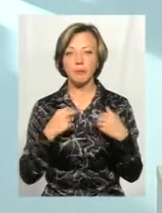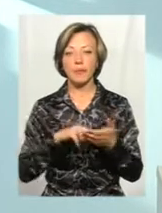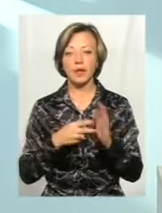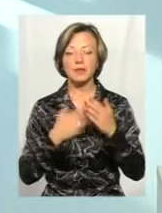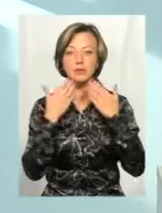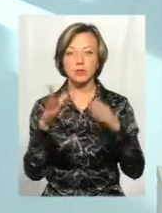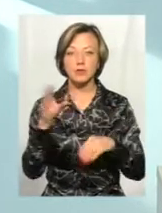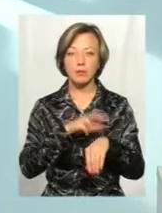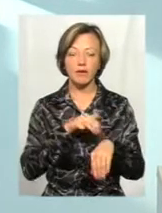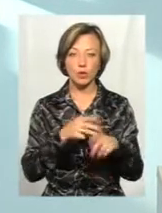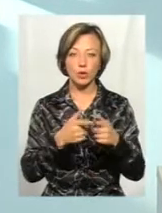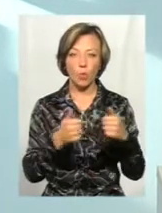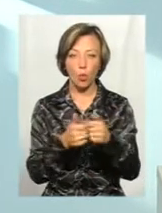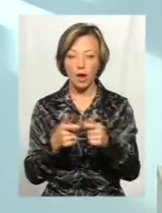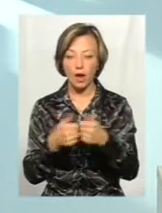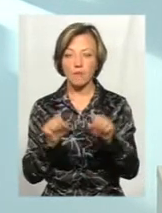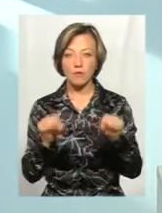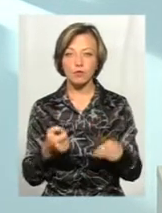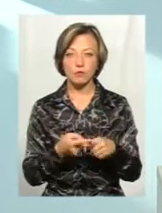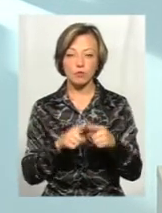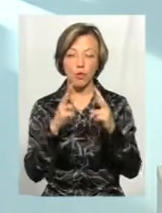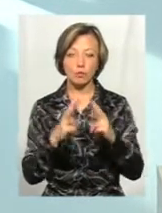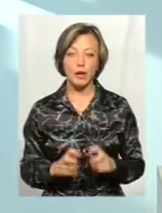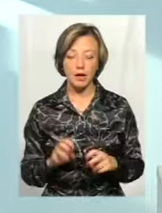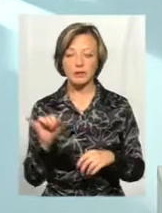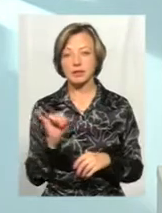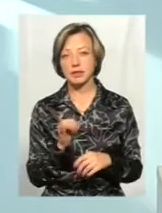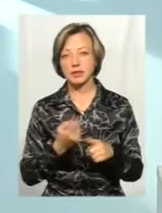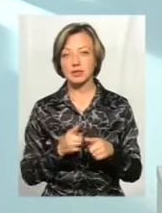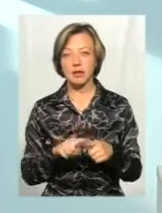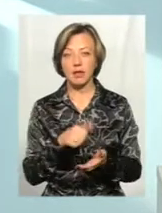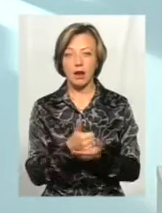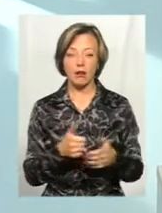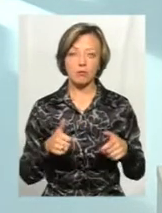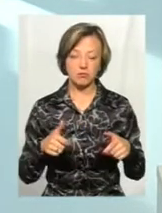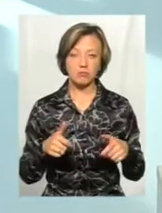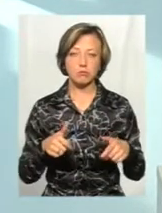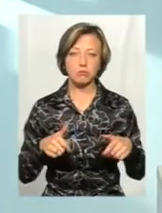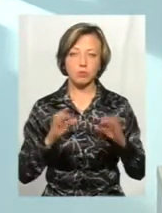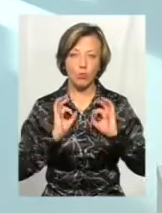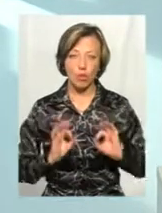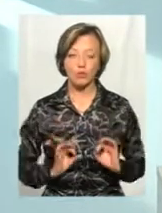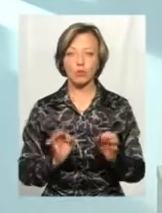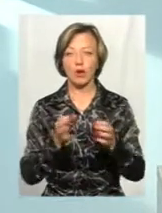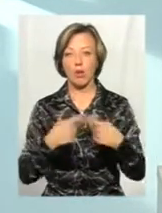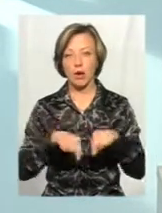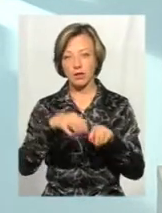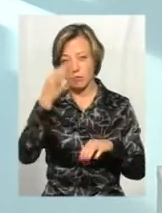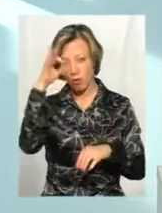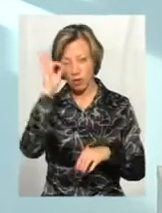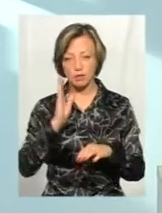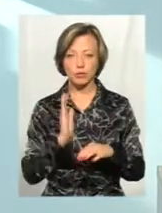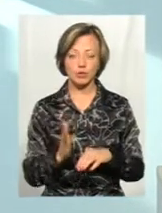до всіх правоохоронних органів, які можуть в цьому розбиратися. Це і Генеральна прокуратура, і органи поліції, які будуть,